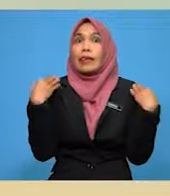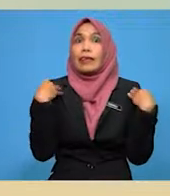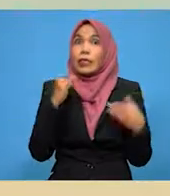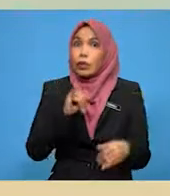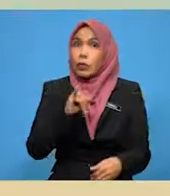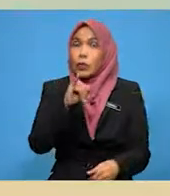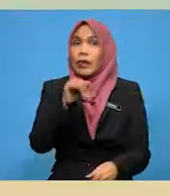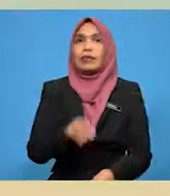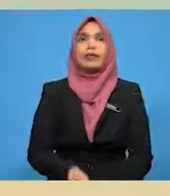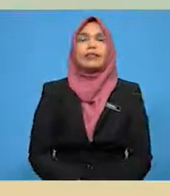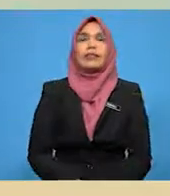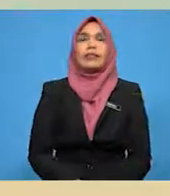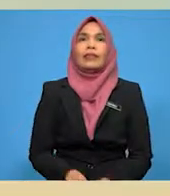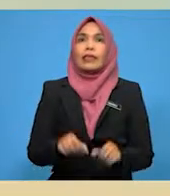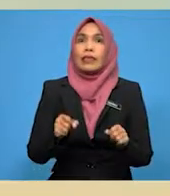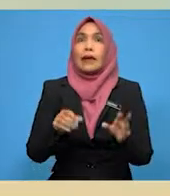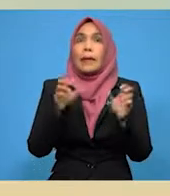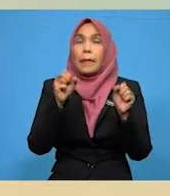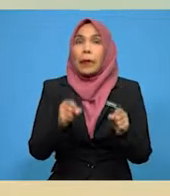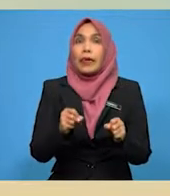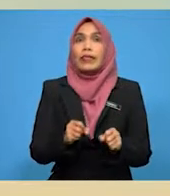boleh menjejaskan proses penetasan.